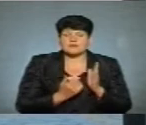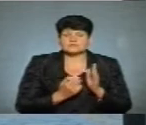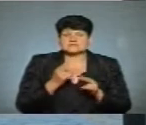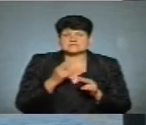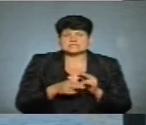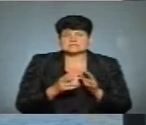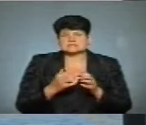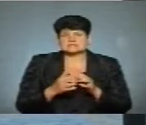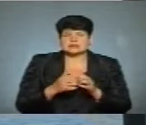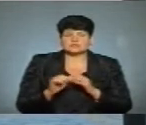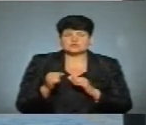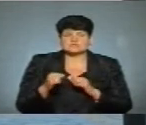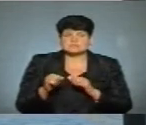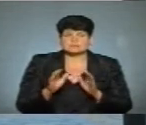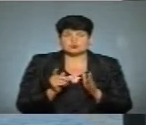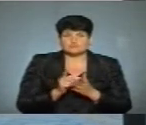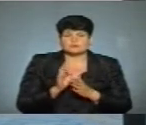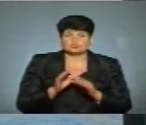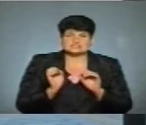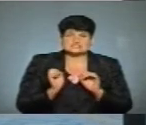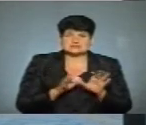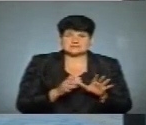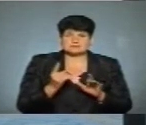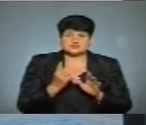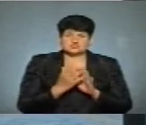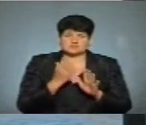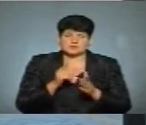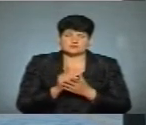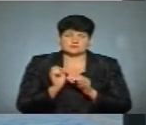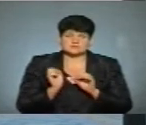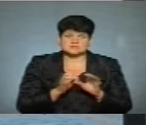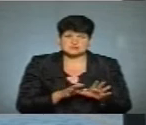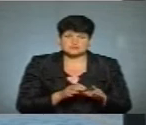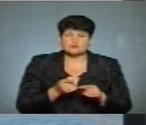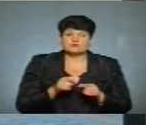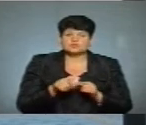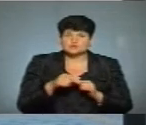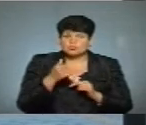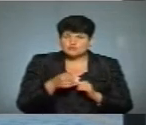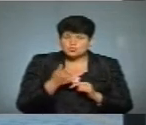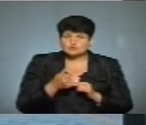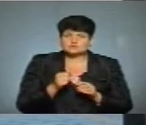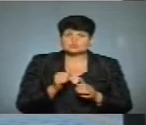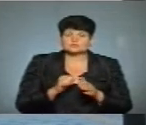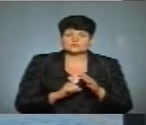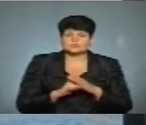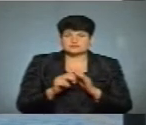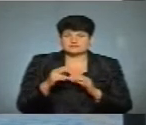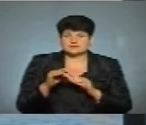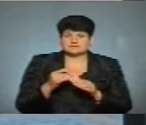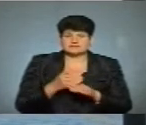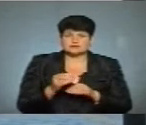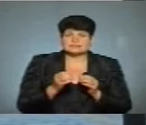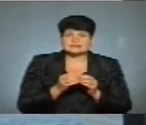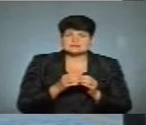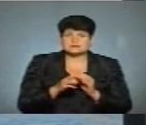на середину серпня, тобто повинен бути об'єкт зданий. Перша черга повинна бути здана. В цьому році з фонду ДФРР виділено 10